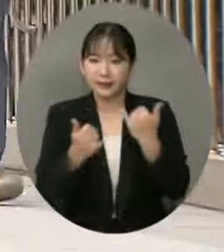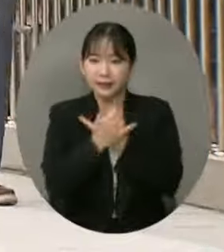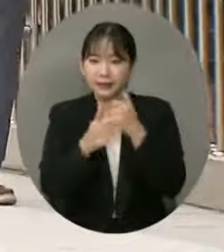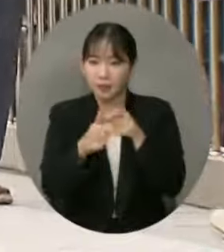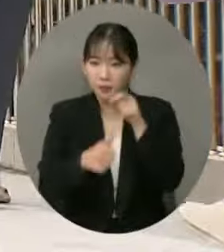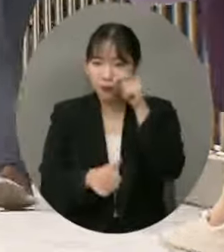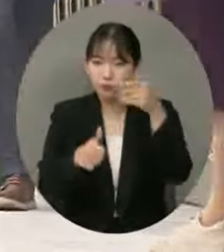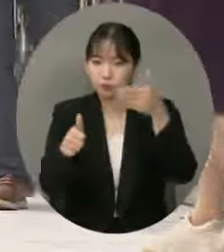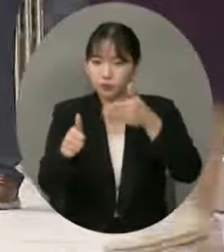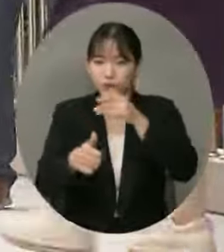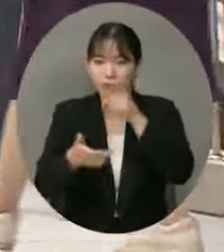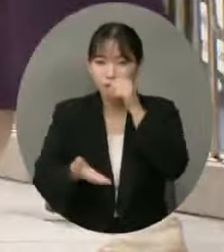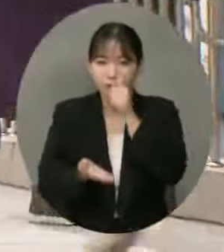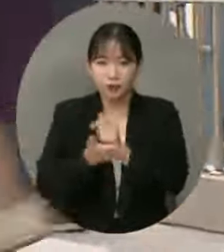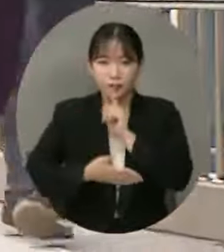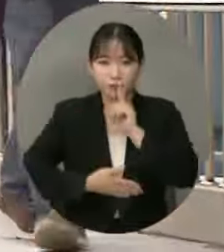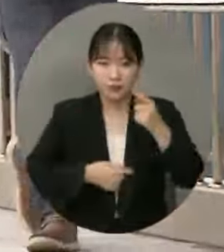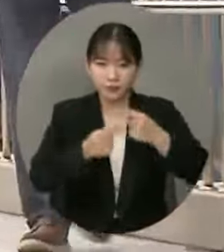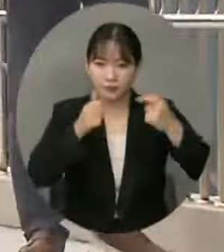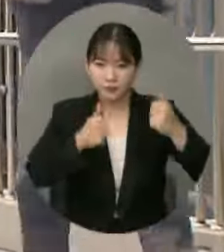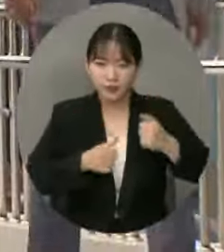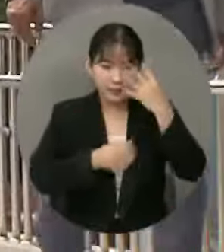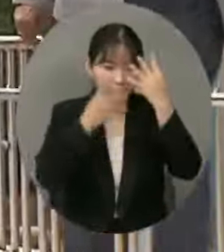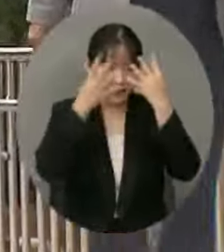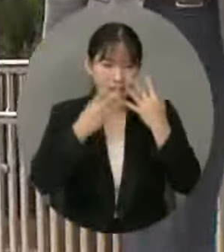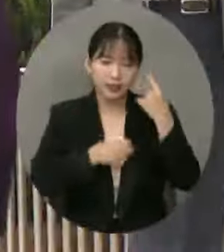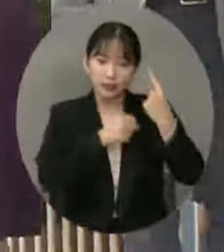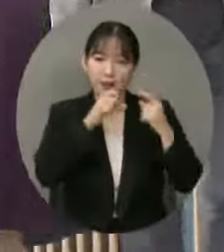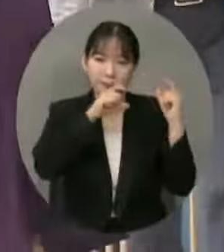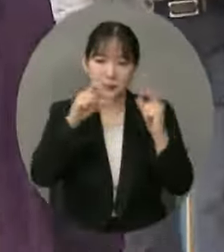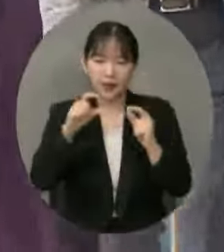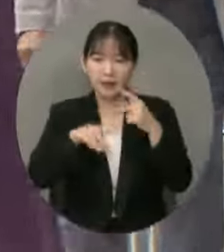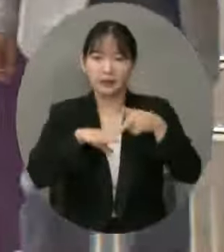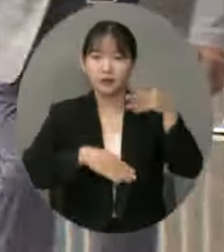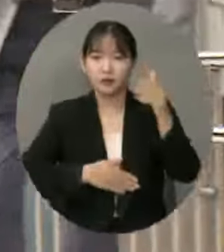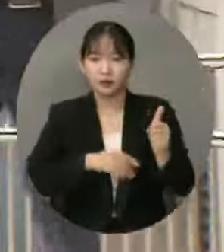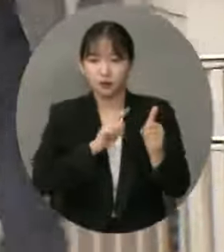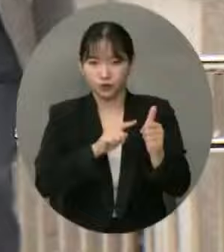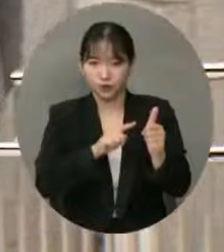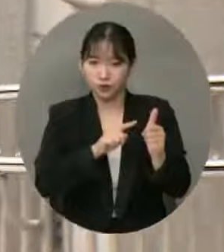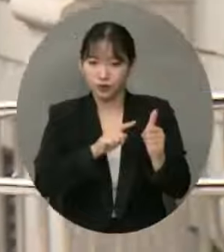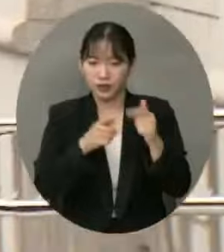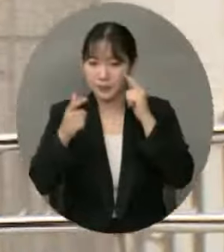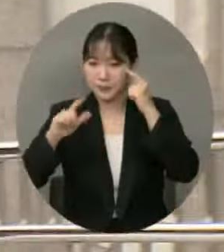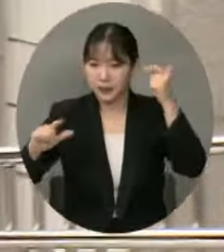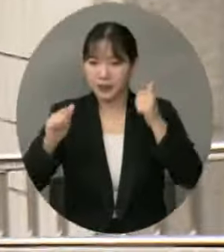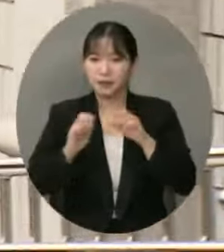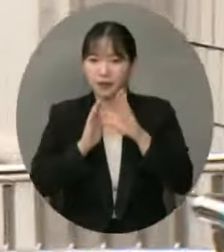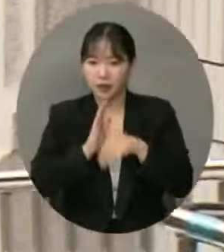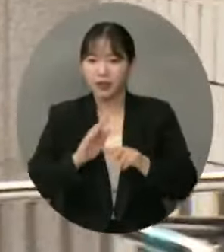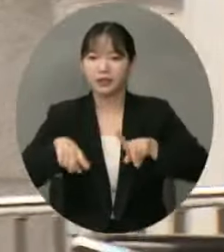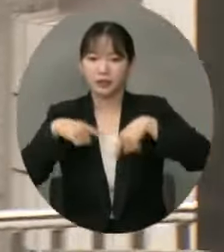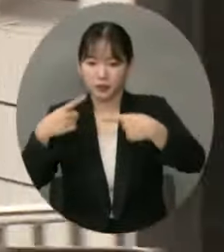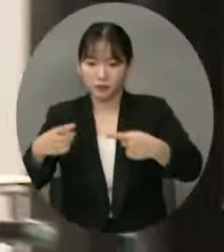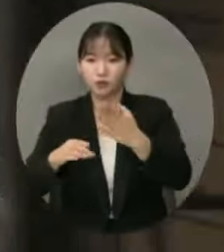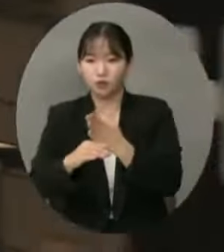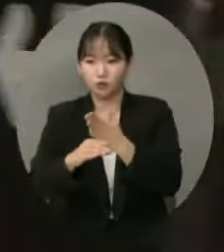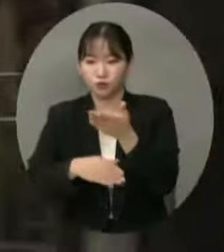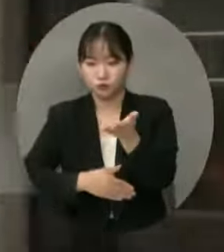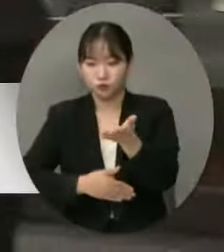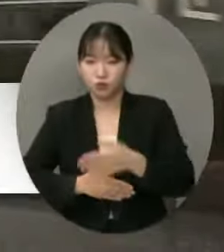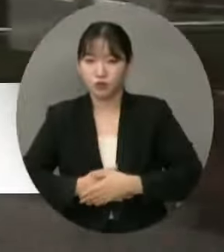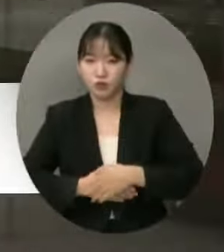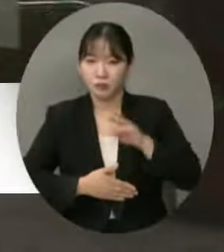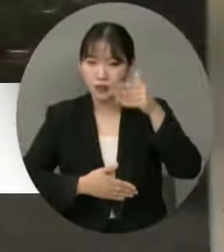최영 청탁 혐의로 기소돼 일심에서 징역 1년을 선고받은 박우량 신앙 군수가 항소심 재판에 출석하고 있습니다